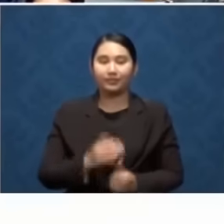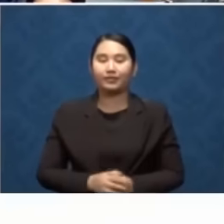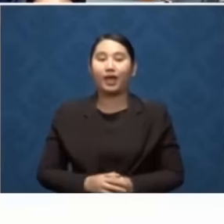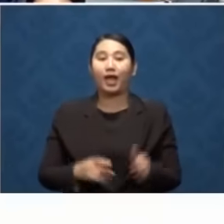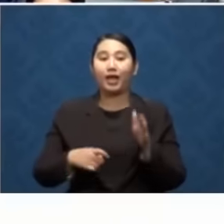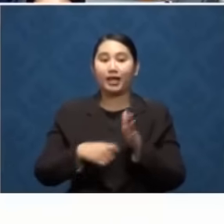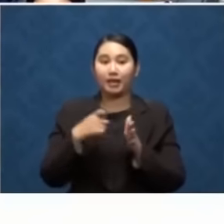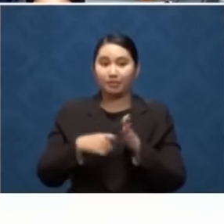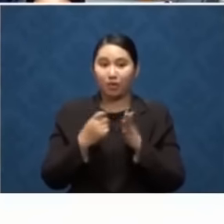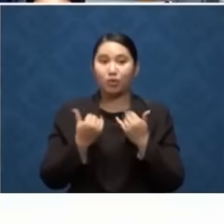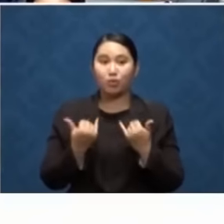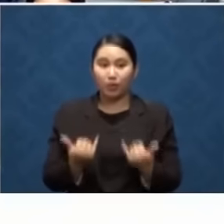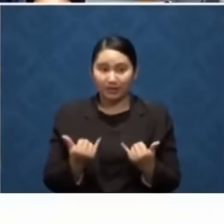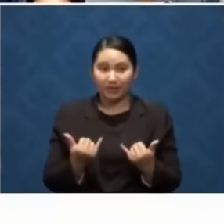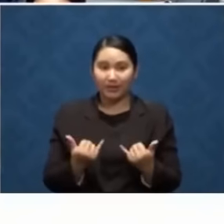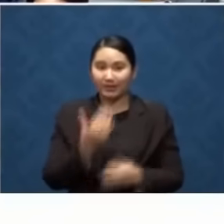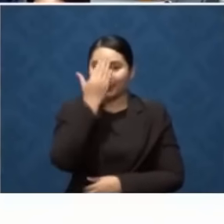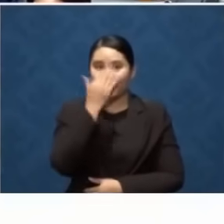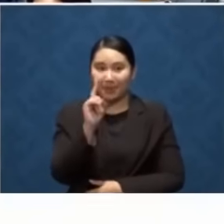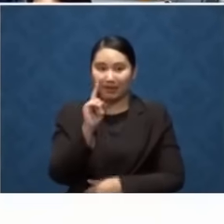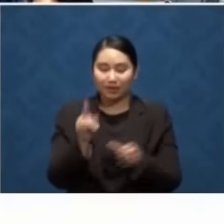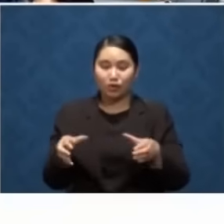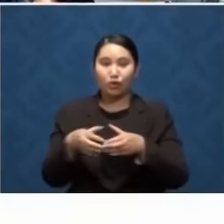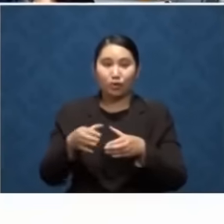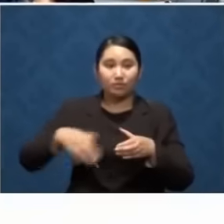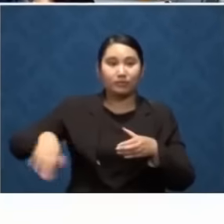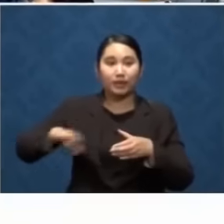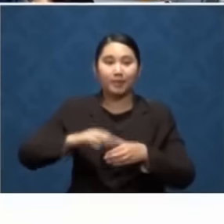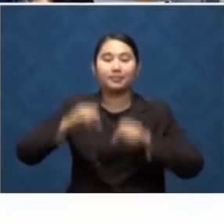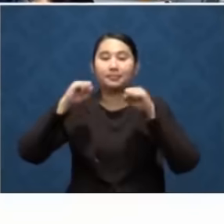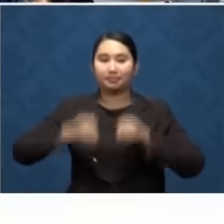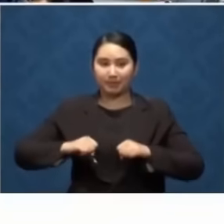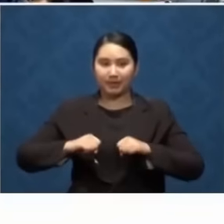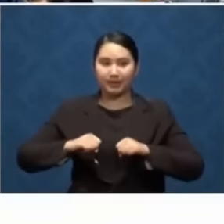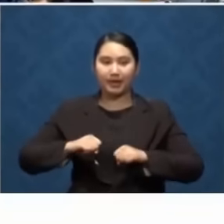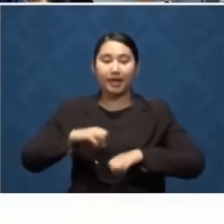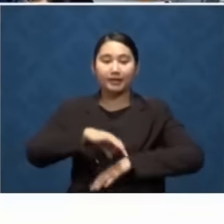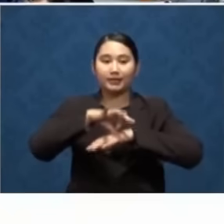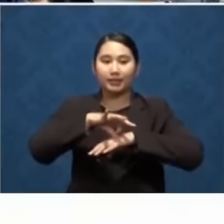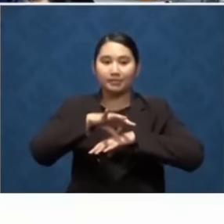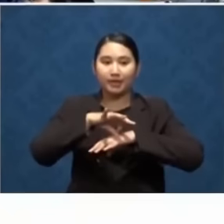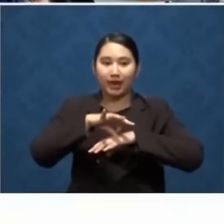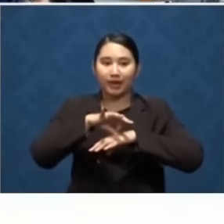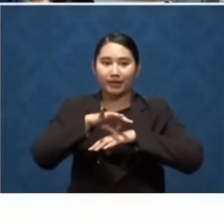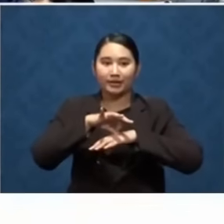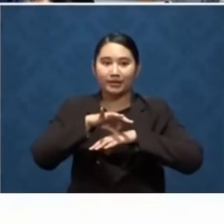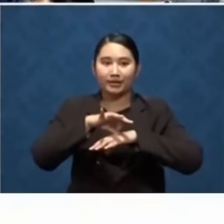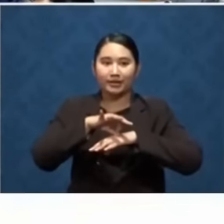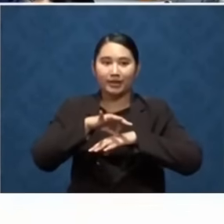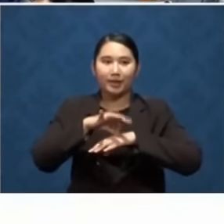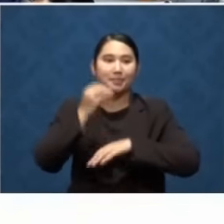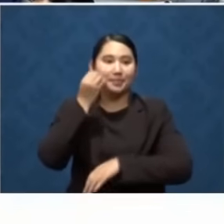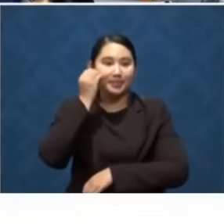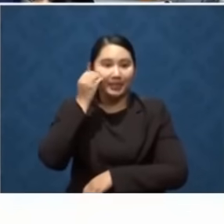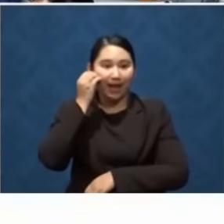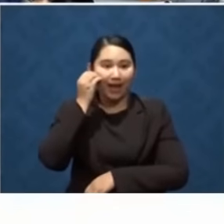312เสียงส่วนเรื่องการแก้ไขมาตรา112ตนยังไม่ขอลงรายละเอียดพร้อมขอเตือนสติทุกฝ่ายทั้งสมาชิกรัฐสภาและทุกฝ่าย